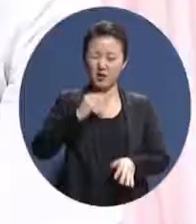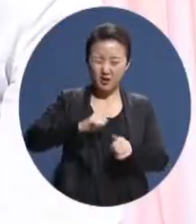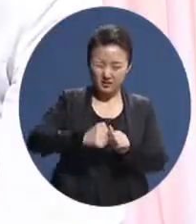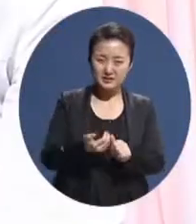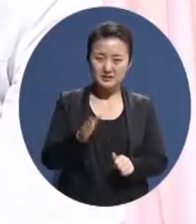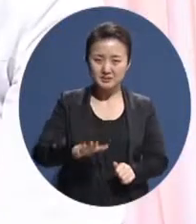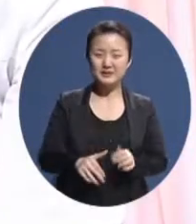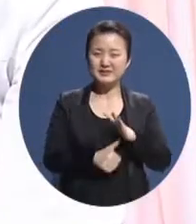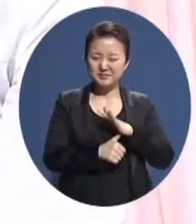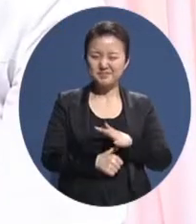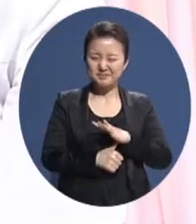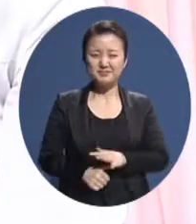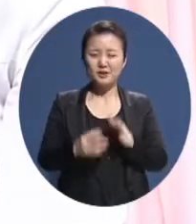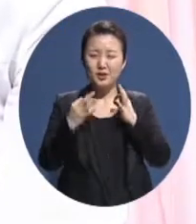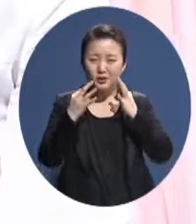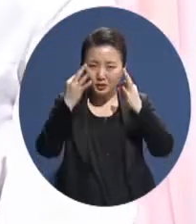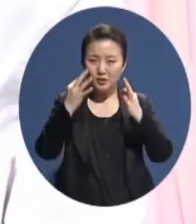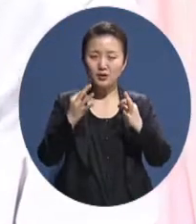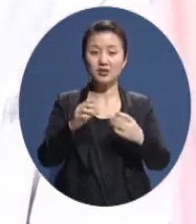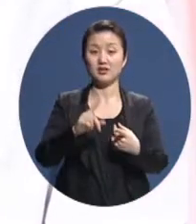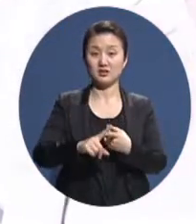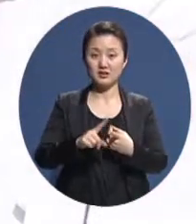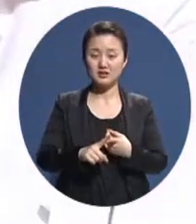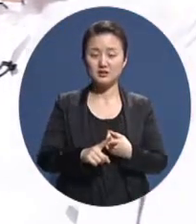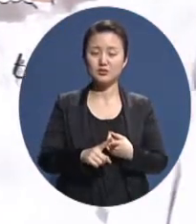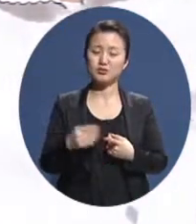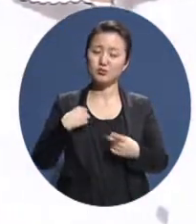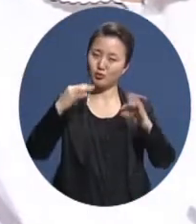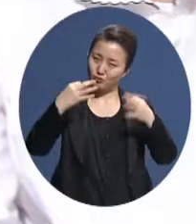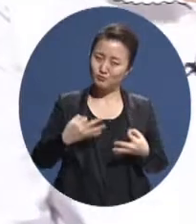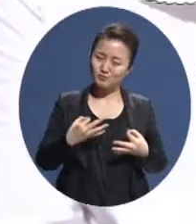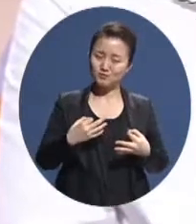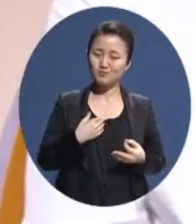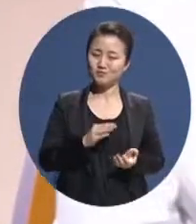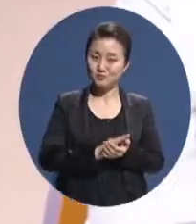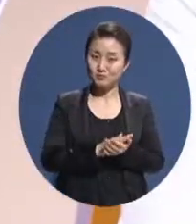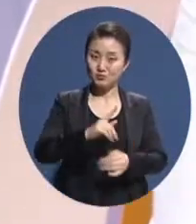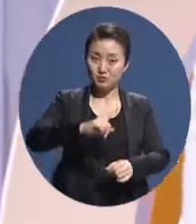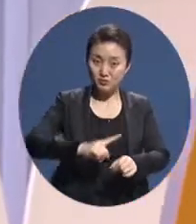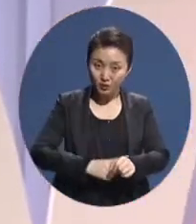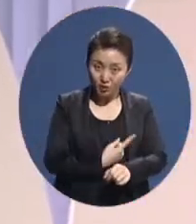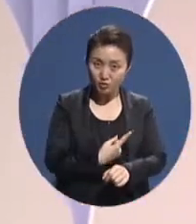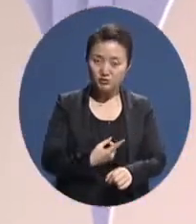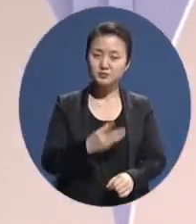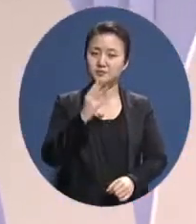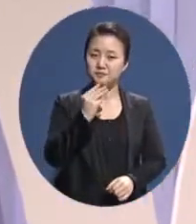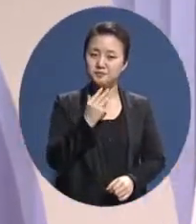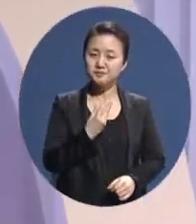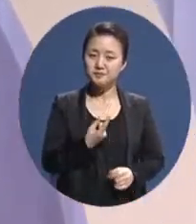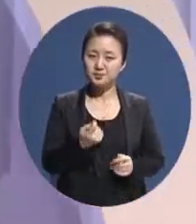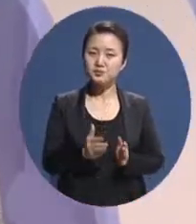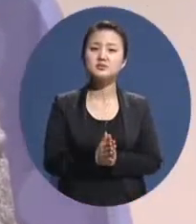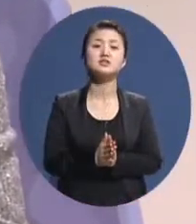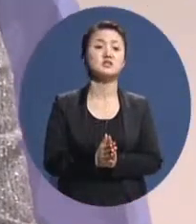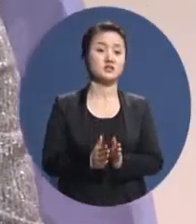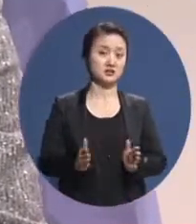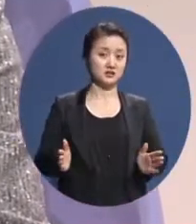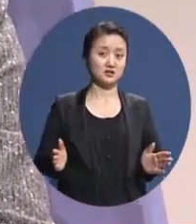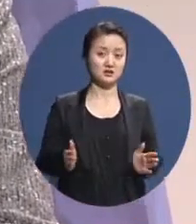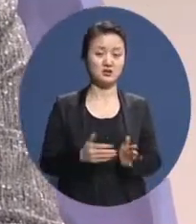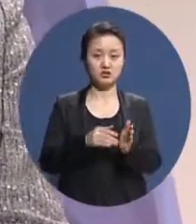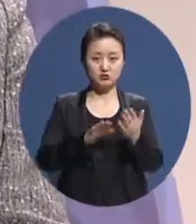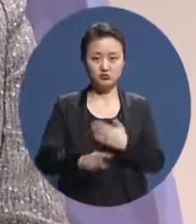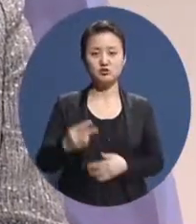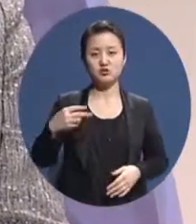와서 그 얘기를 했더니 저희 부모님이 잘했다라고 얘기를 하시더라고요. 그 대신에 다음번에 한 번 더 먹으면 좀 나을걸? 이래서 저는 그 당시에